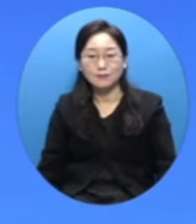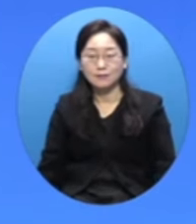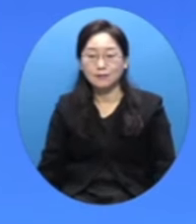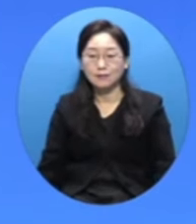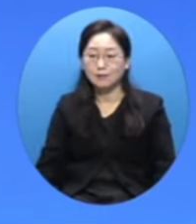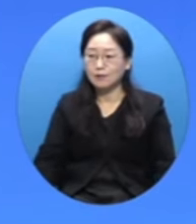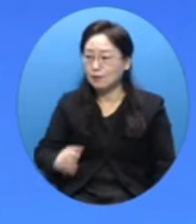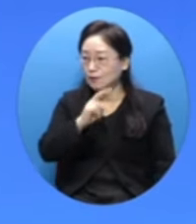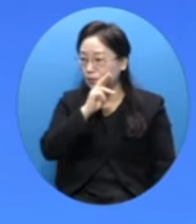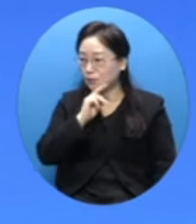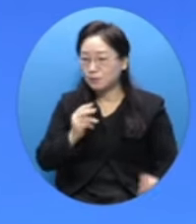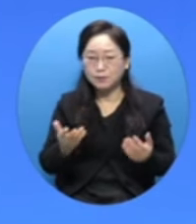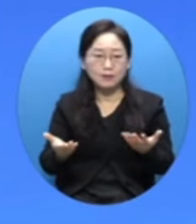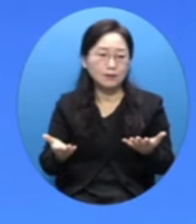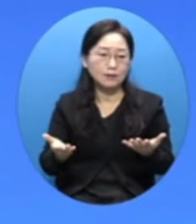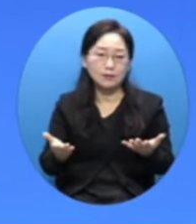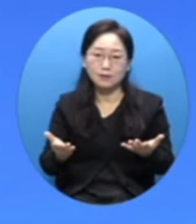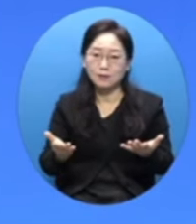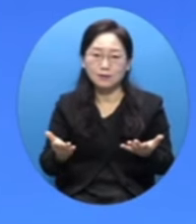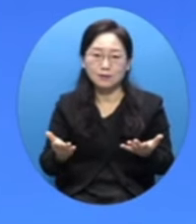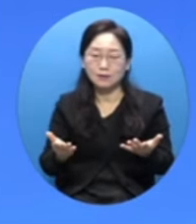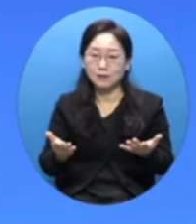편히 잘 곳도 없고 또